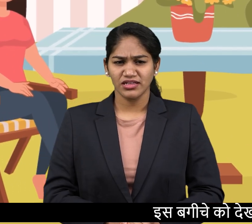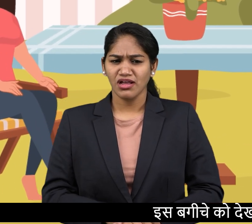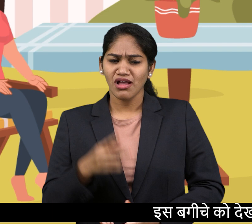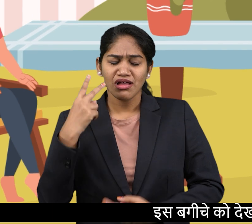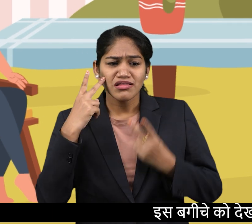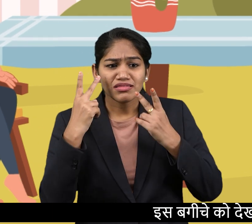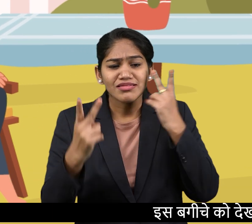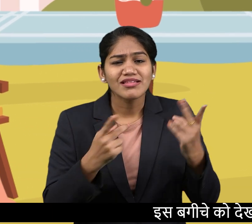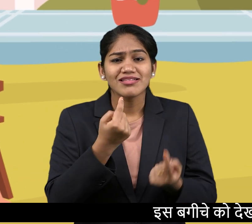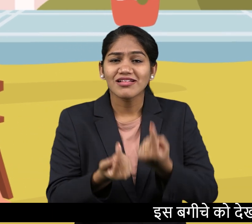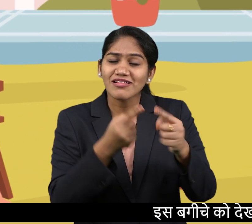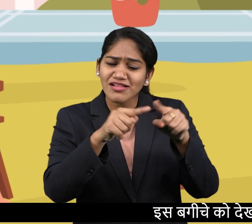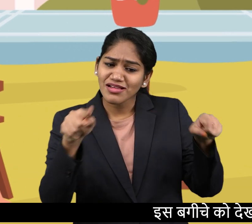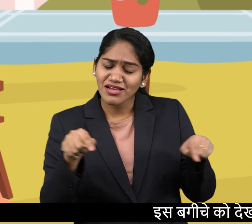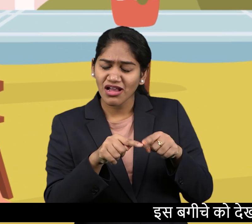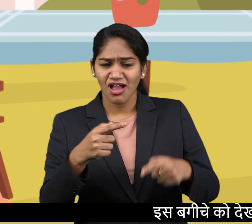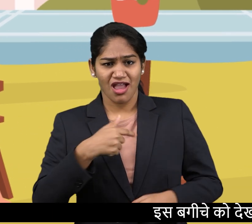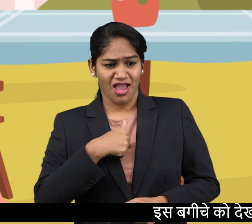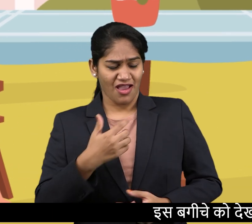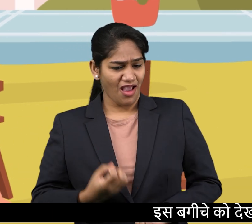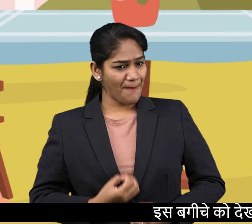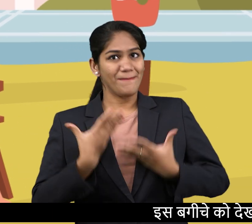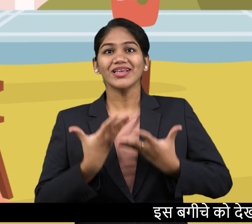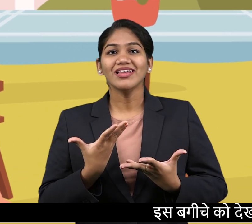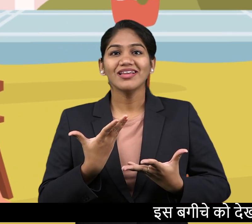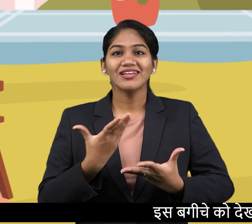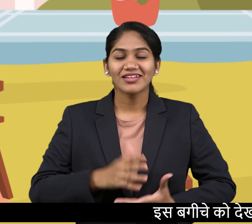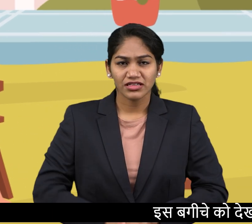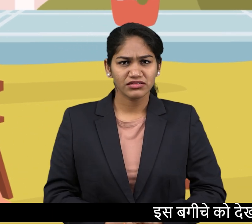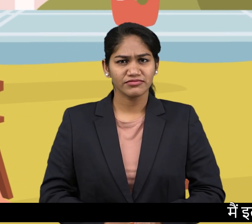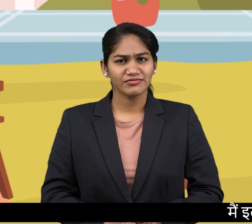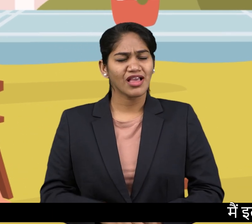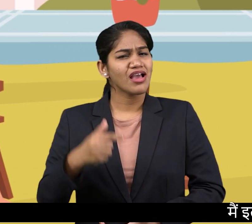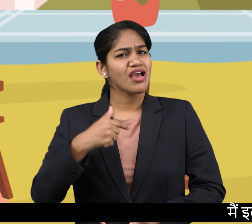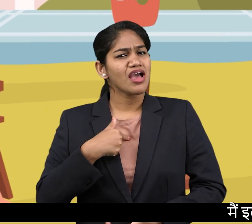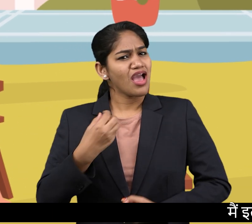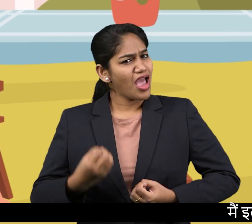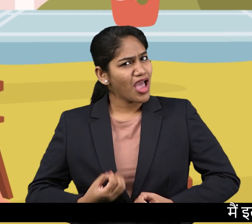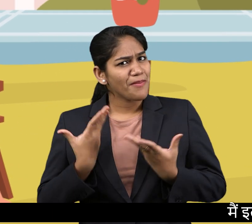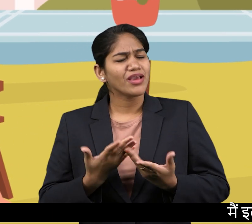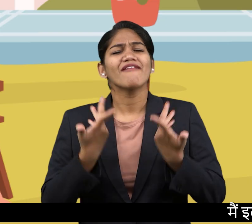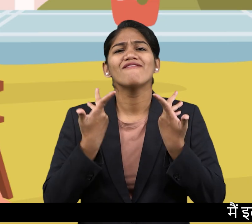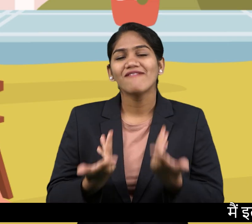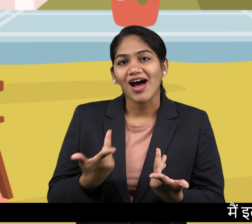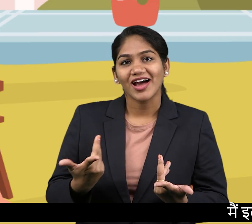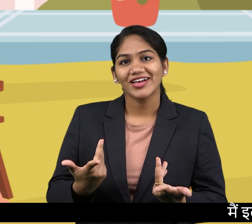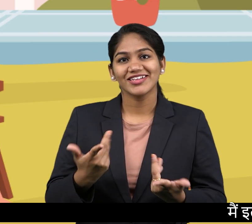इस बगीचे को देखकर मुझे बहुत खुशी हो रही है। मैं इतना खुश क्यों हूँ?